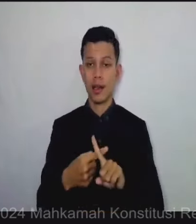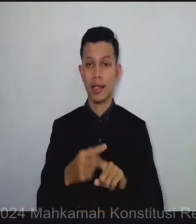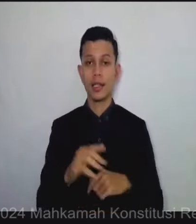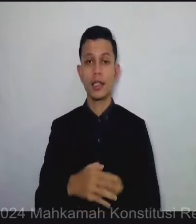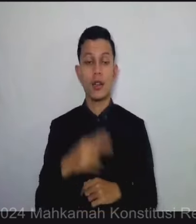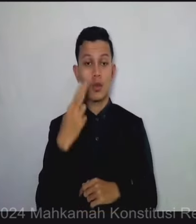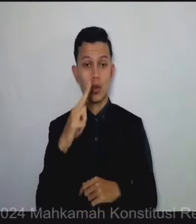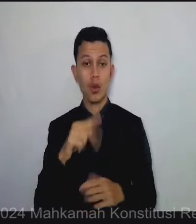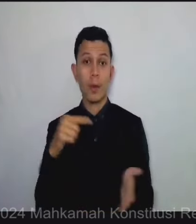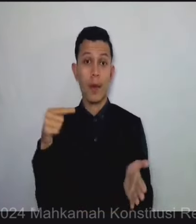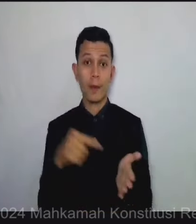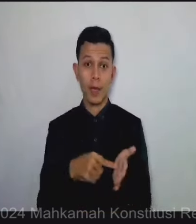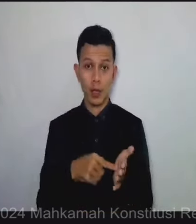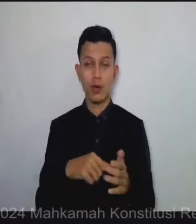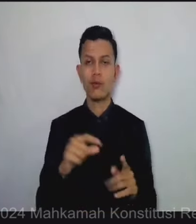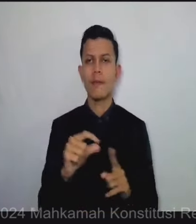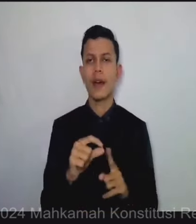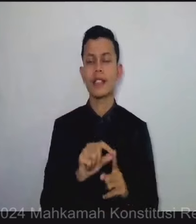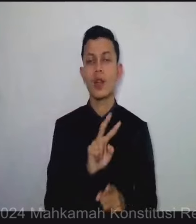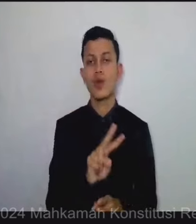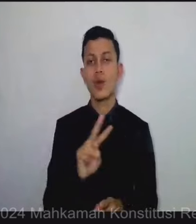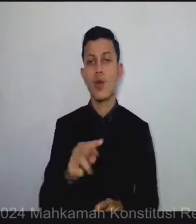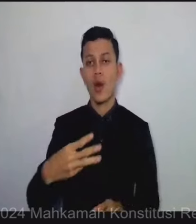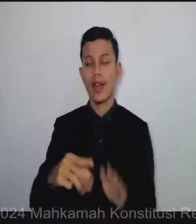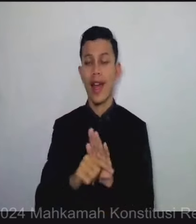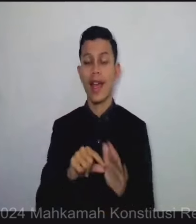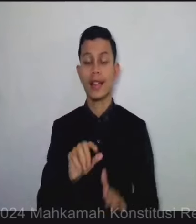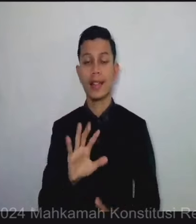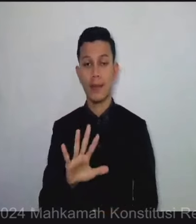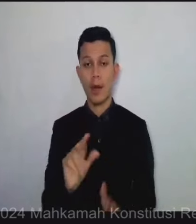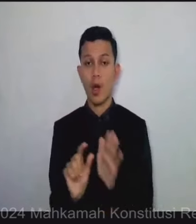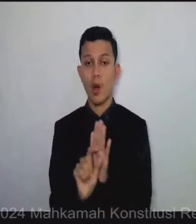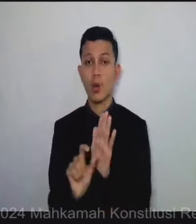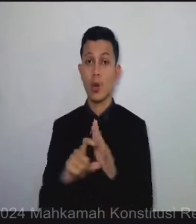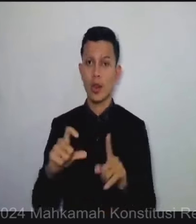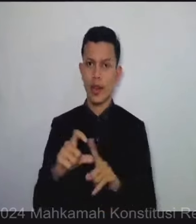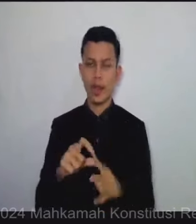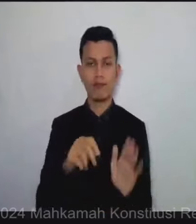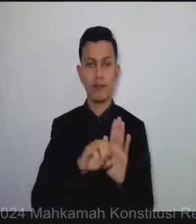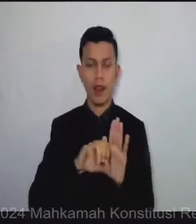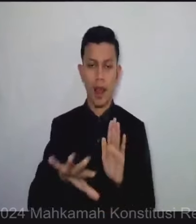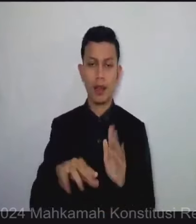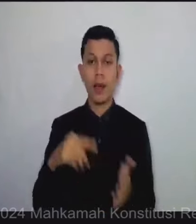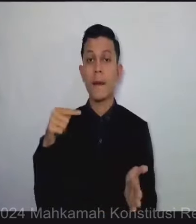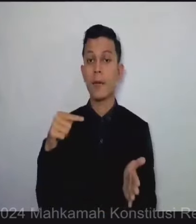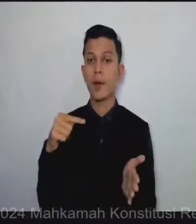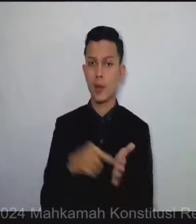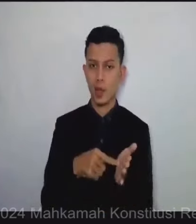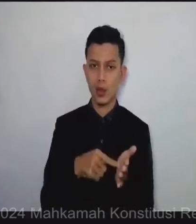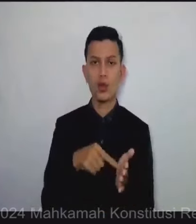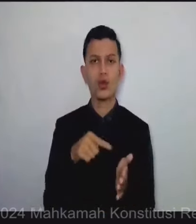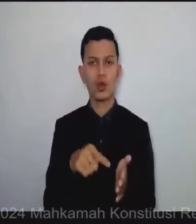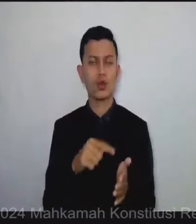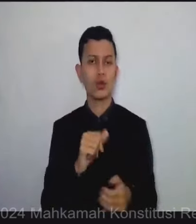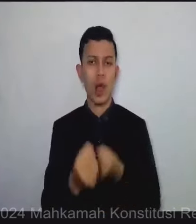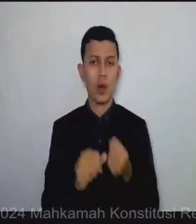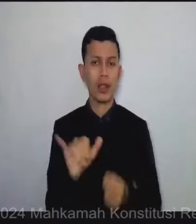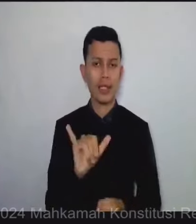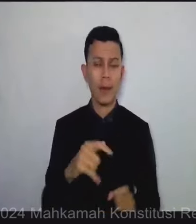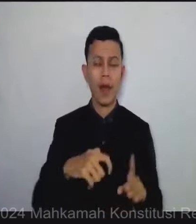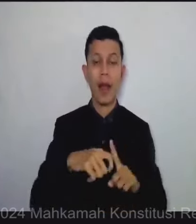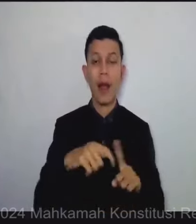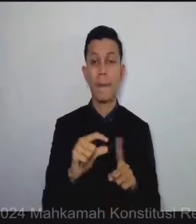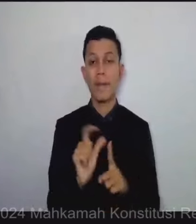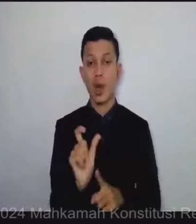penyelenggaraan pemilu dimaksud pasal 22e ayat 5 UD 1945 menentukan bahwa pemilu diselenggarakan oleh sebuah Komisi Pemilihan Umum bersifat